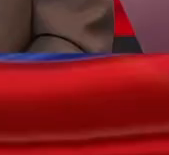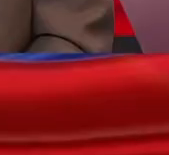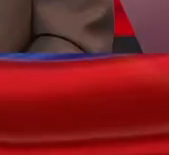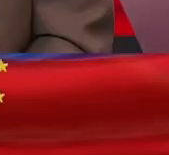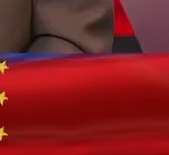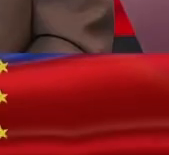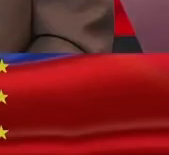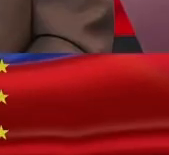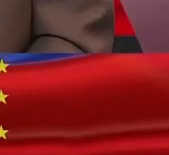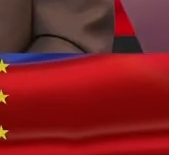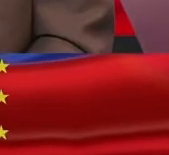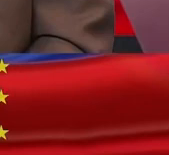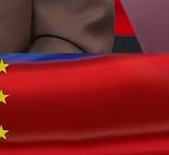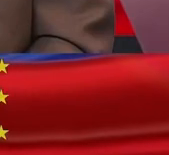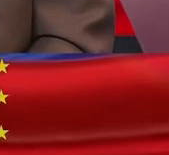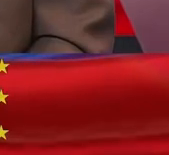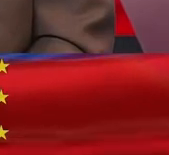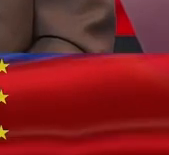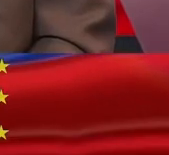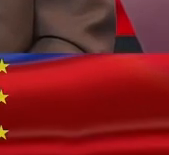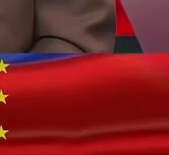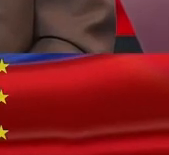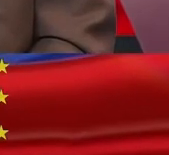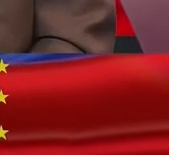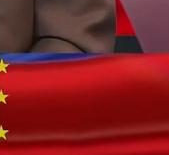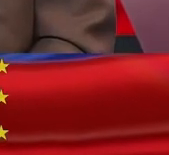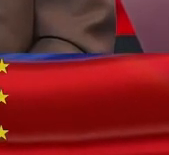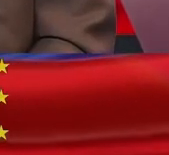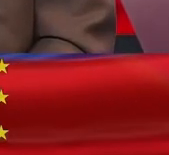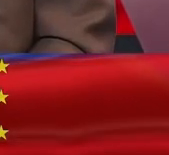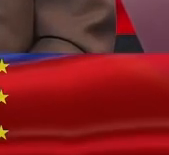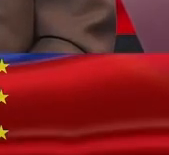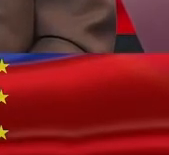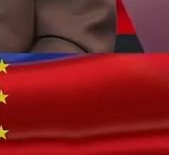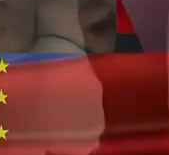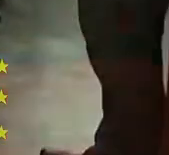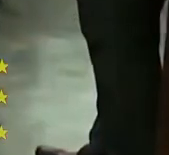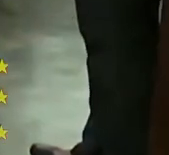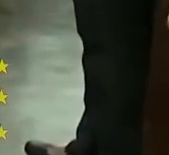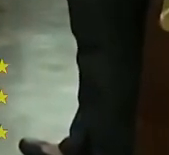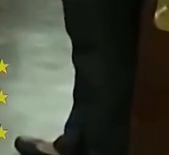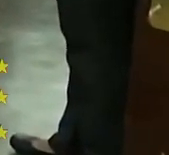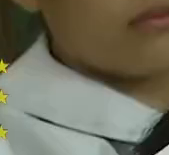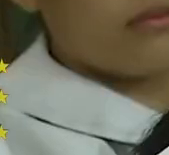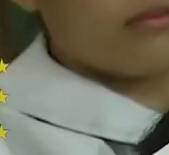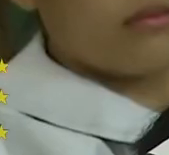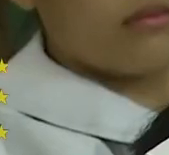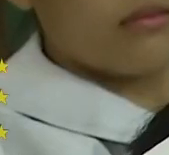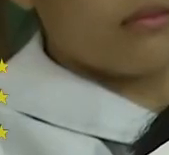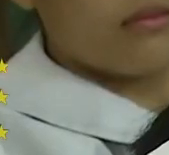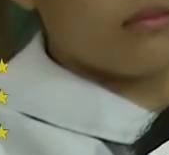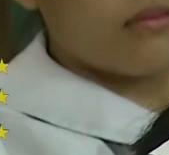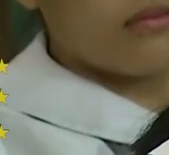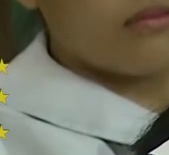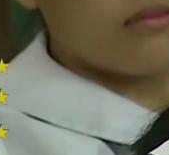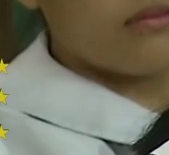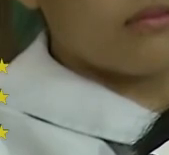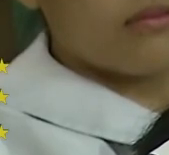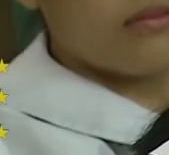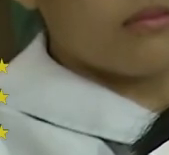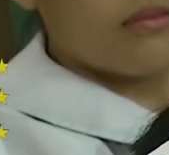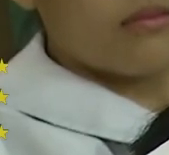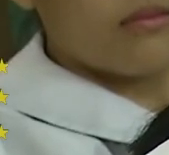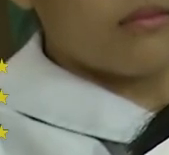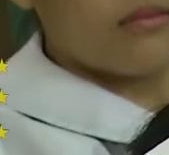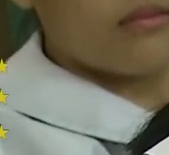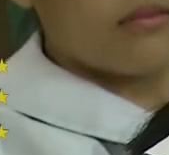Curriculum. And siyempre, yan ho ay matapos ipanawagan noon ng Alliance of Concerned Teachers na dapat tugunan yung mga butas dito sa programang